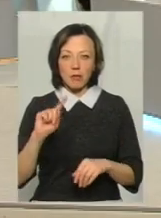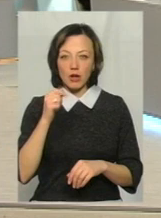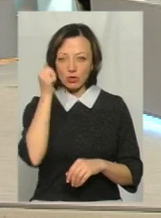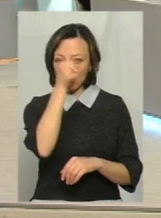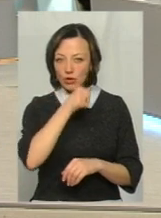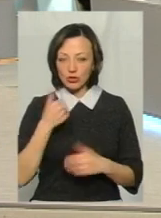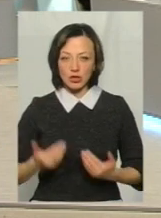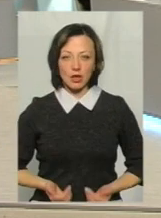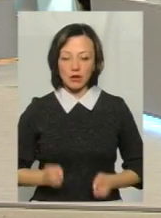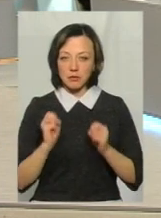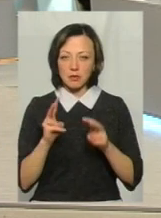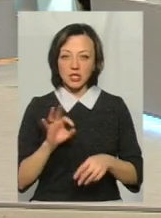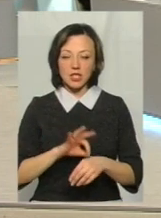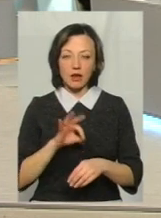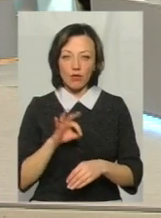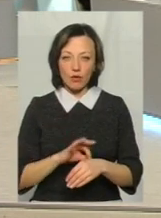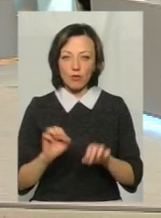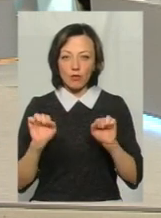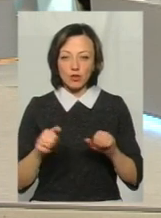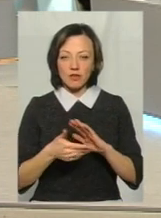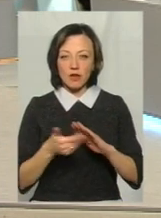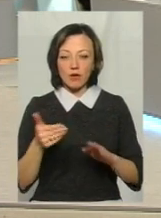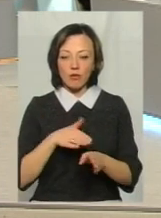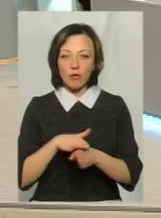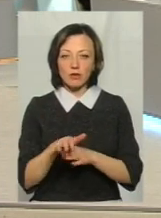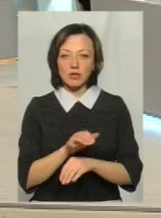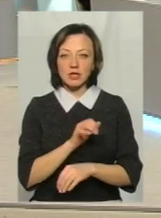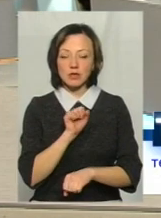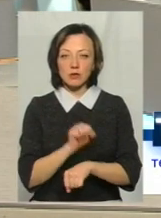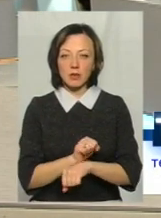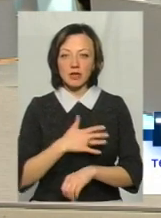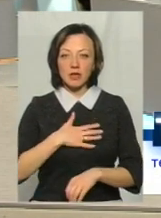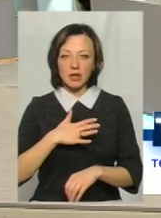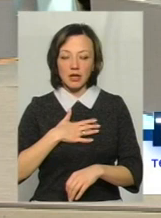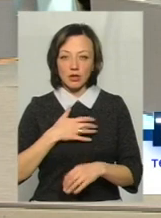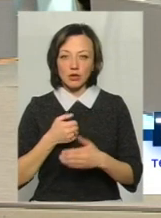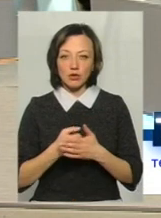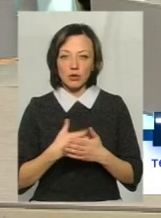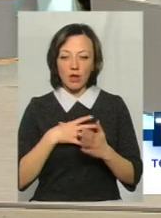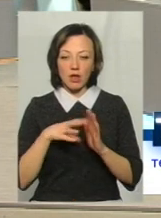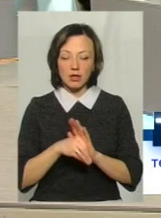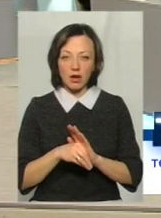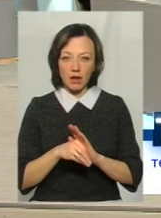це дуже небезпечне захворювання, яке може викликати повне затримку дихання вплоть до летального